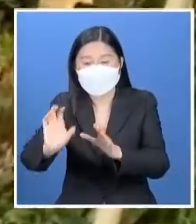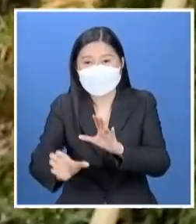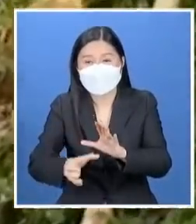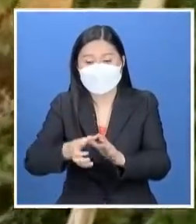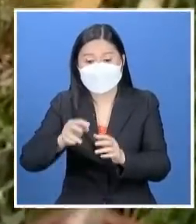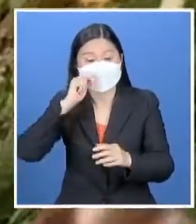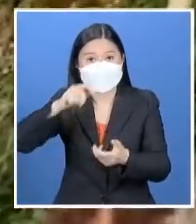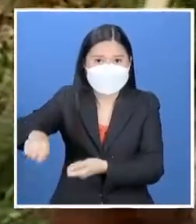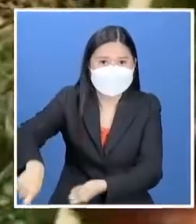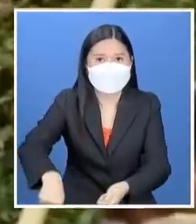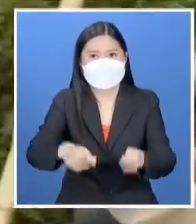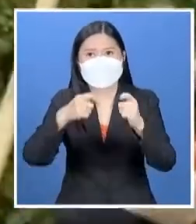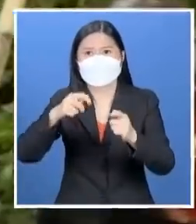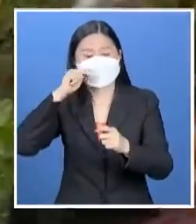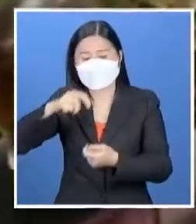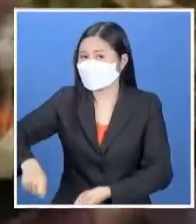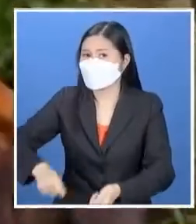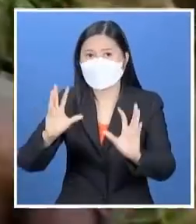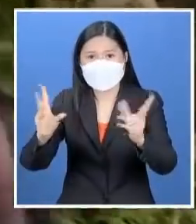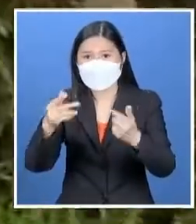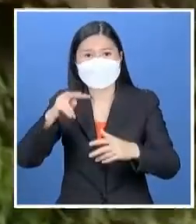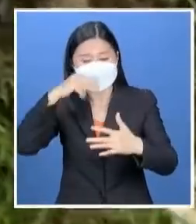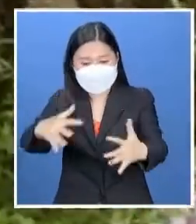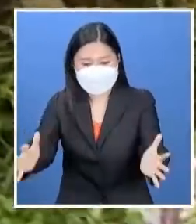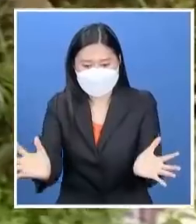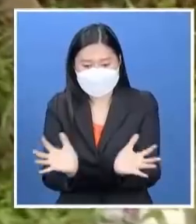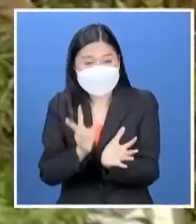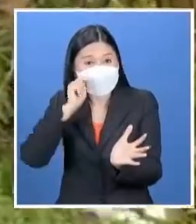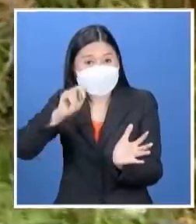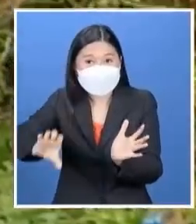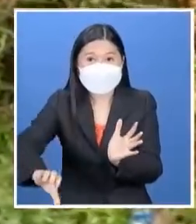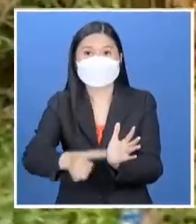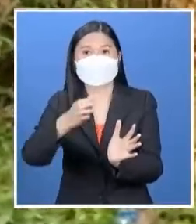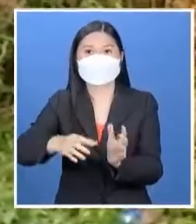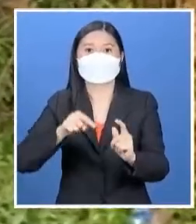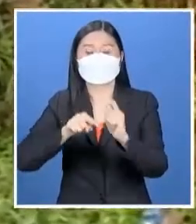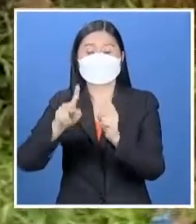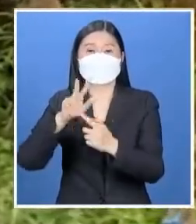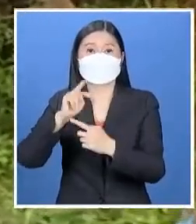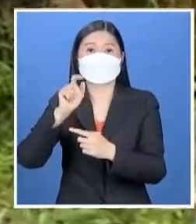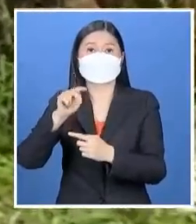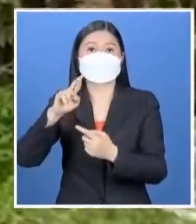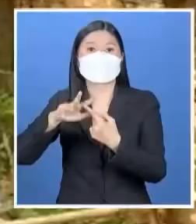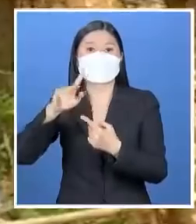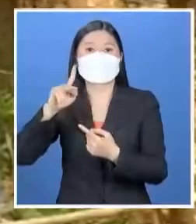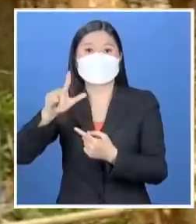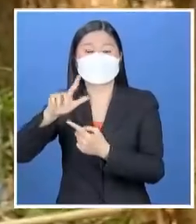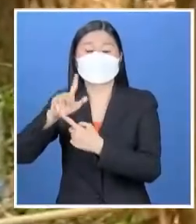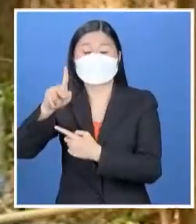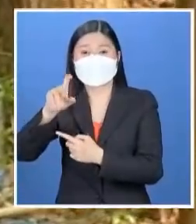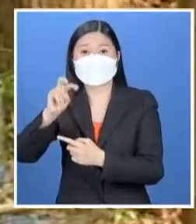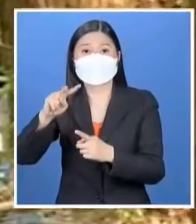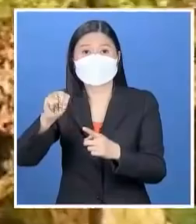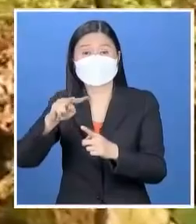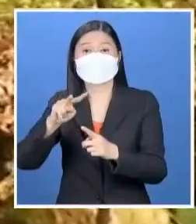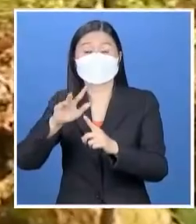ธิ์ในบ่อที่มันไม่มีวันหมดนี่เป็นบ่อน้ำศักดิ์สิทธิ์อยู่ที่ภูหงอนไก่อำเภอกันทรลักษณ์ศรีสะเกษเนี่ยนะฮะแล้วฮือฮ